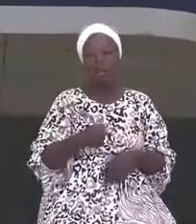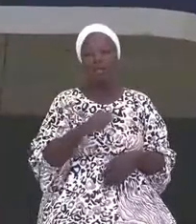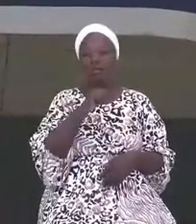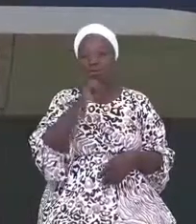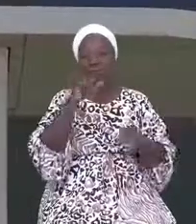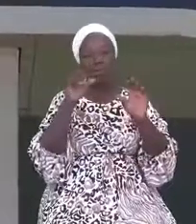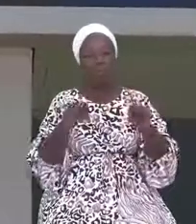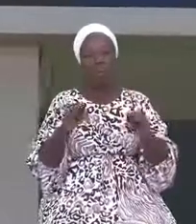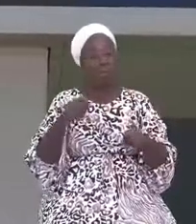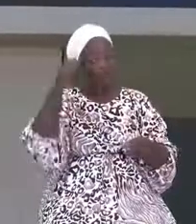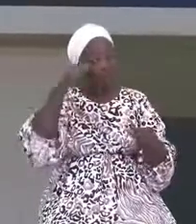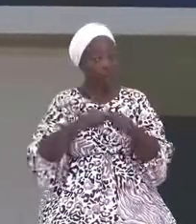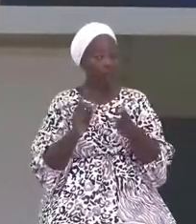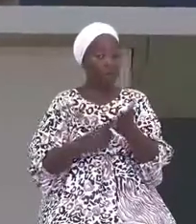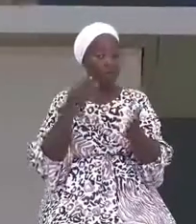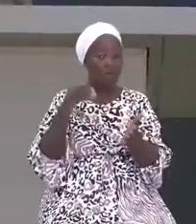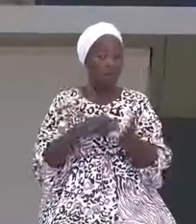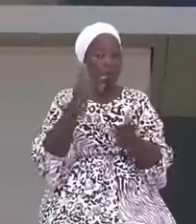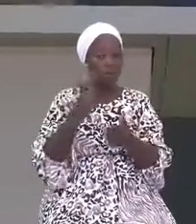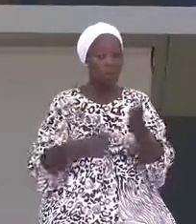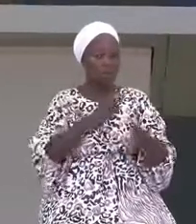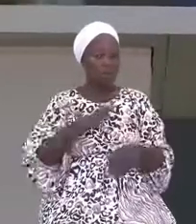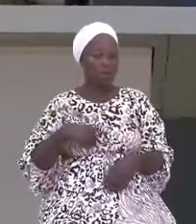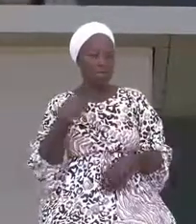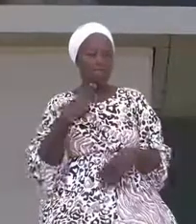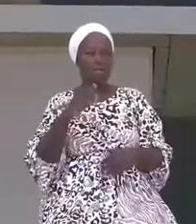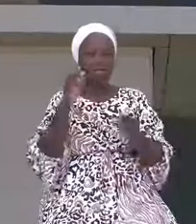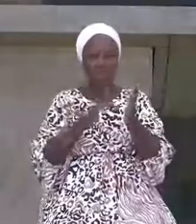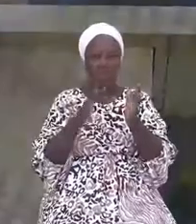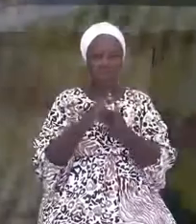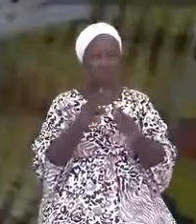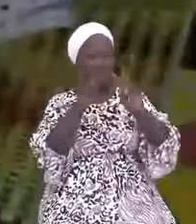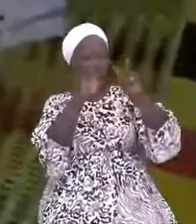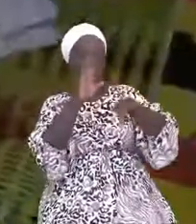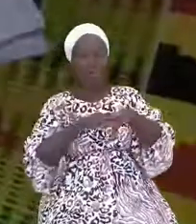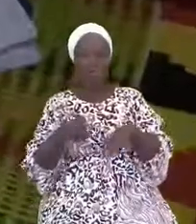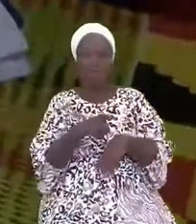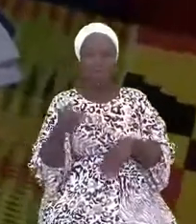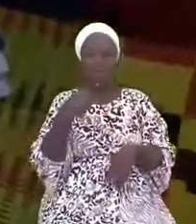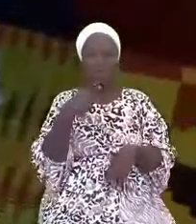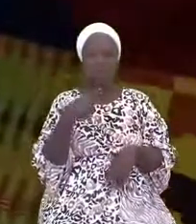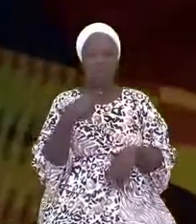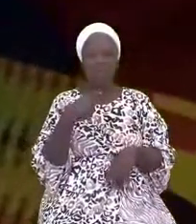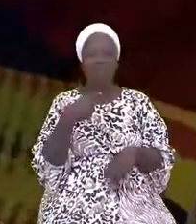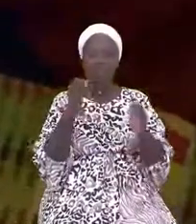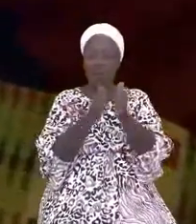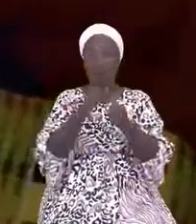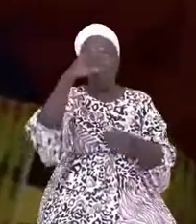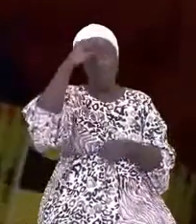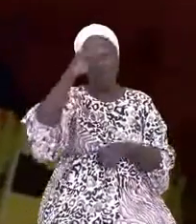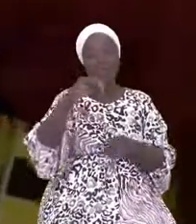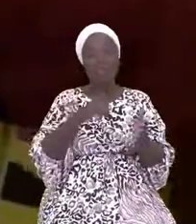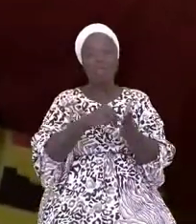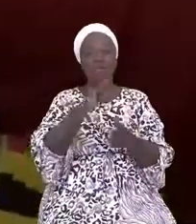encore ce que Christ a déclaré. Jésus les regarda et dit, « Cela est impossible